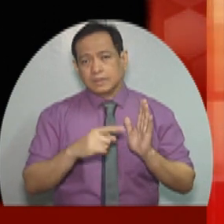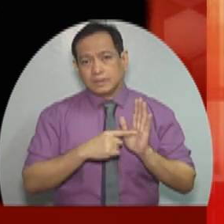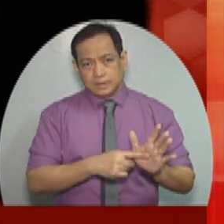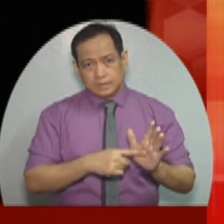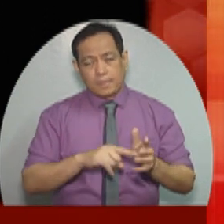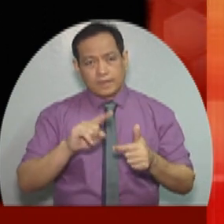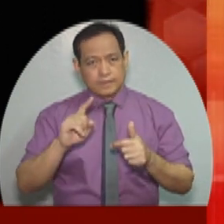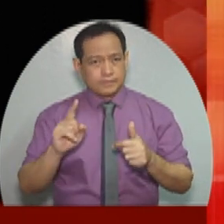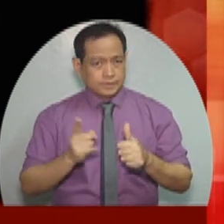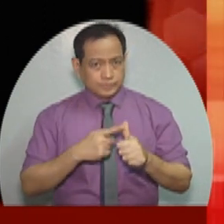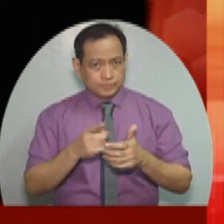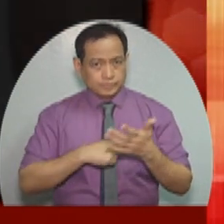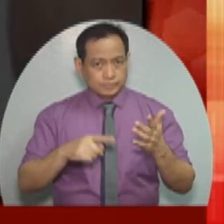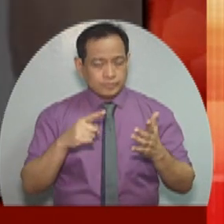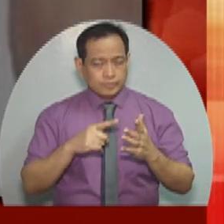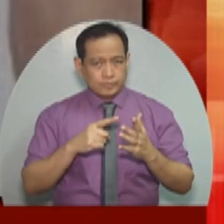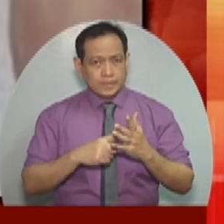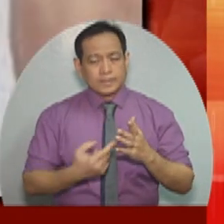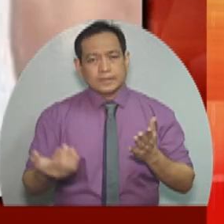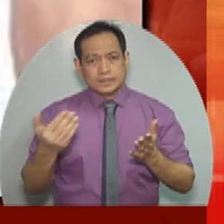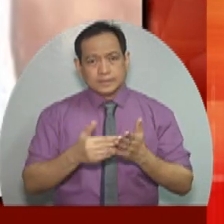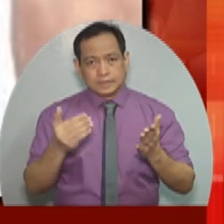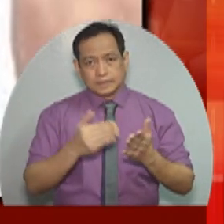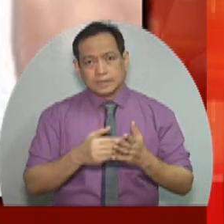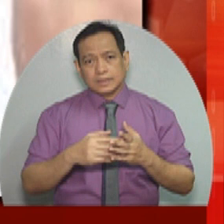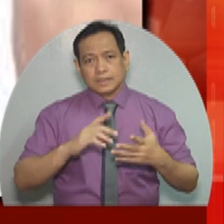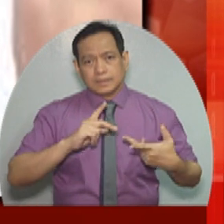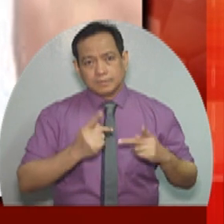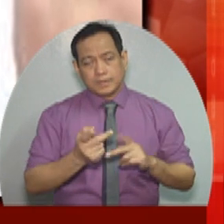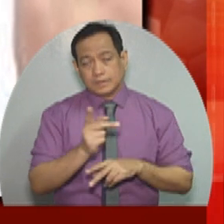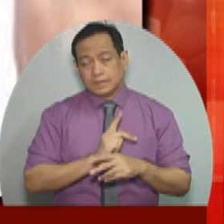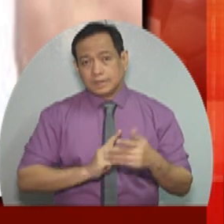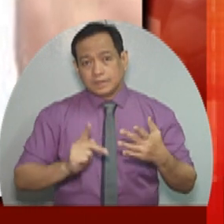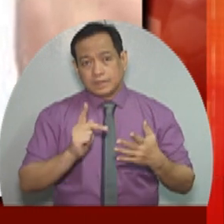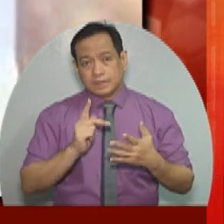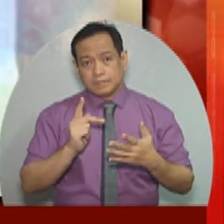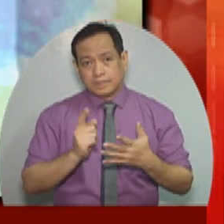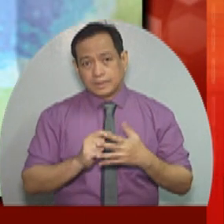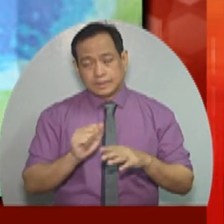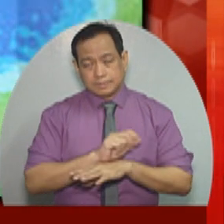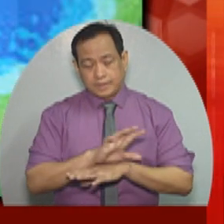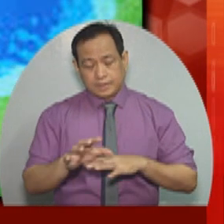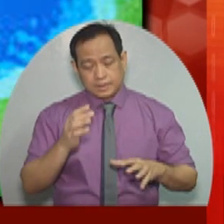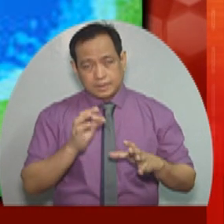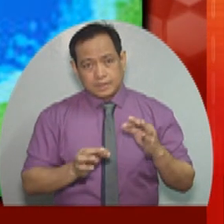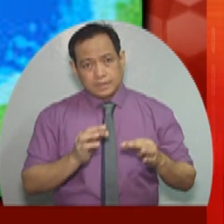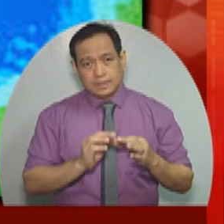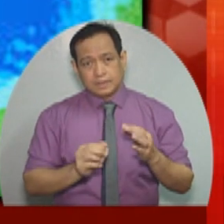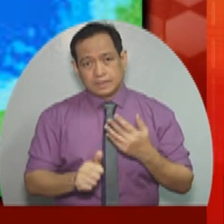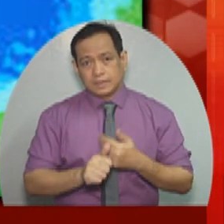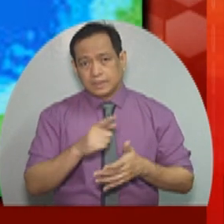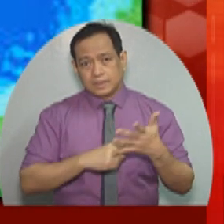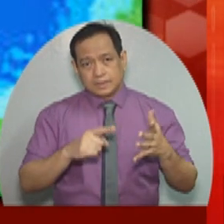ang osteosarcoma sa simula, maliban ito sa pabalik-balik ng sakit sa apektadong parte. Kapag malala na